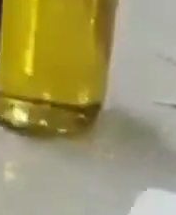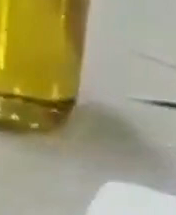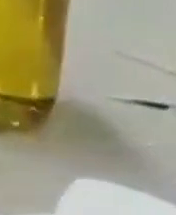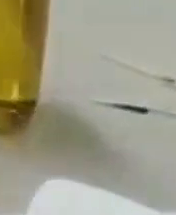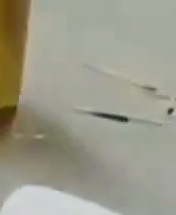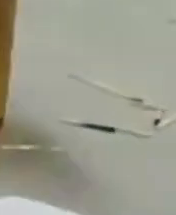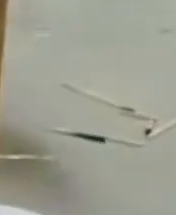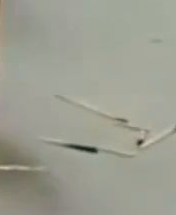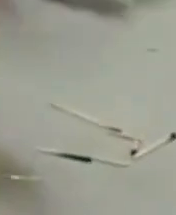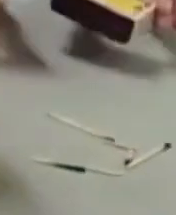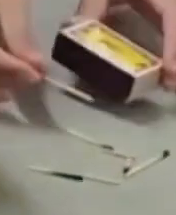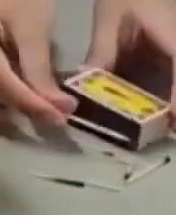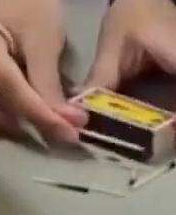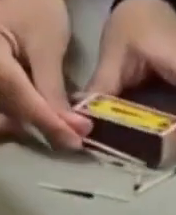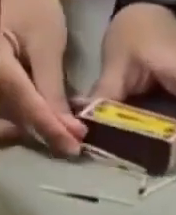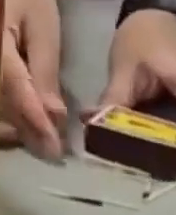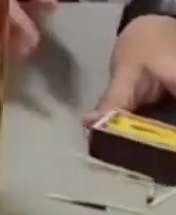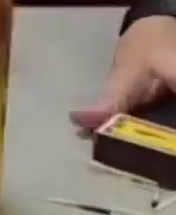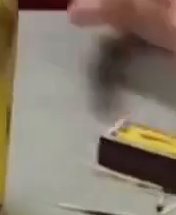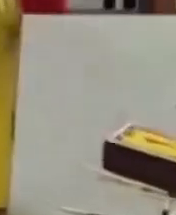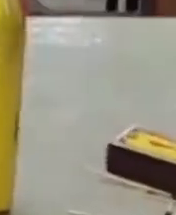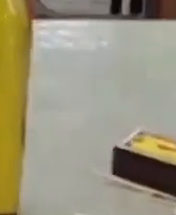Okey, dipanaskan.